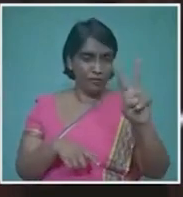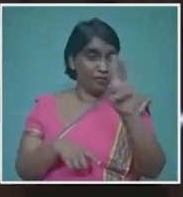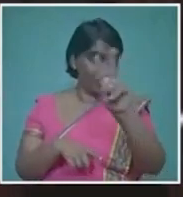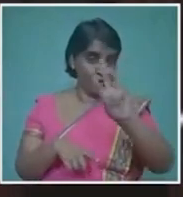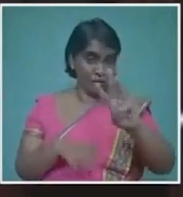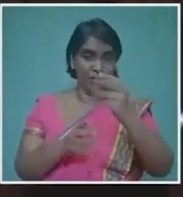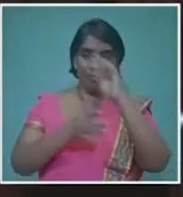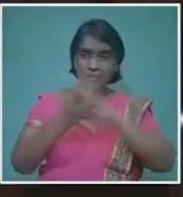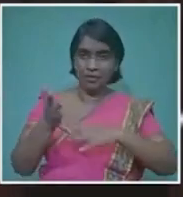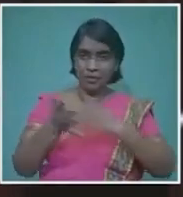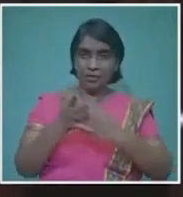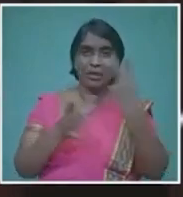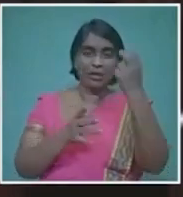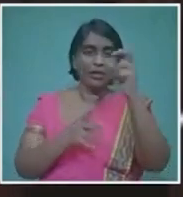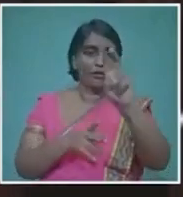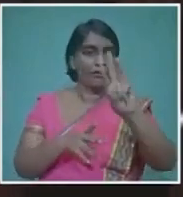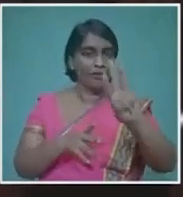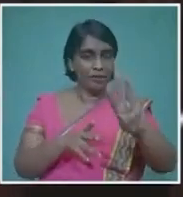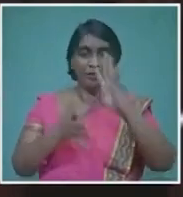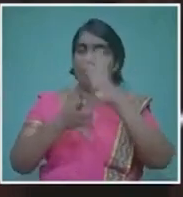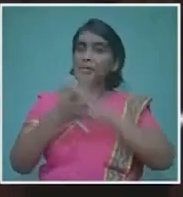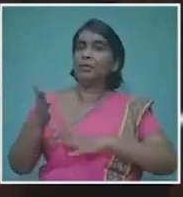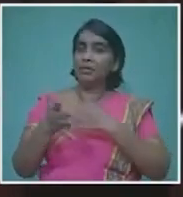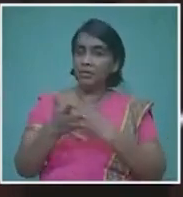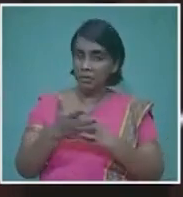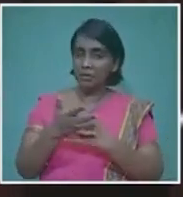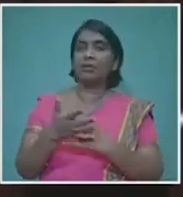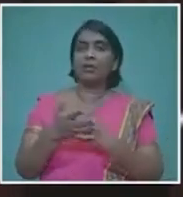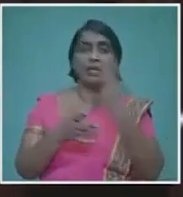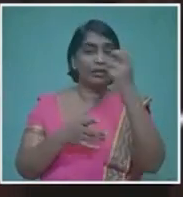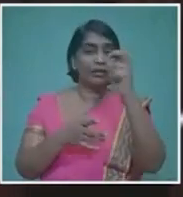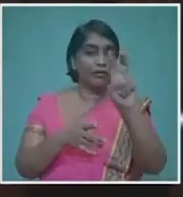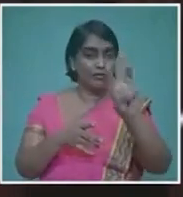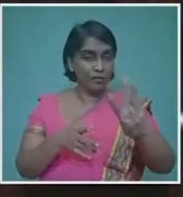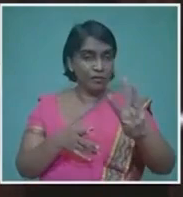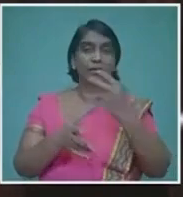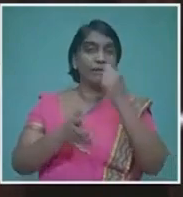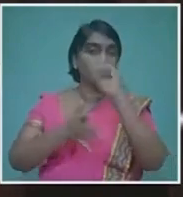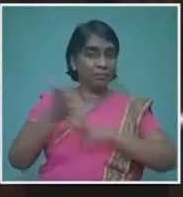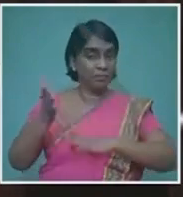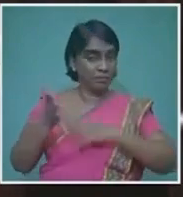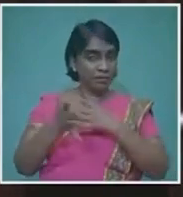එකේ 2023 බජට් එකේ 2023 බජට් එකේ